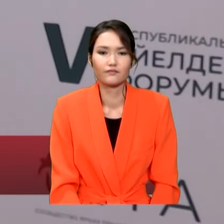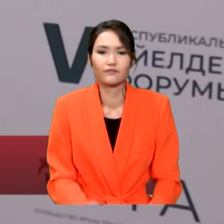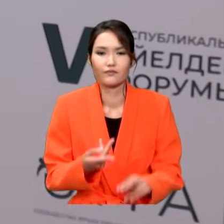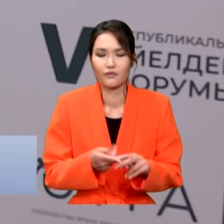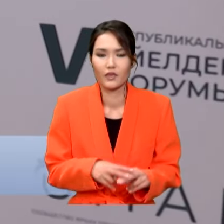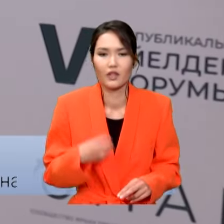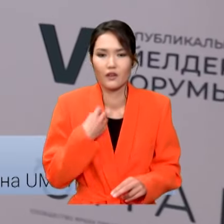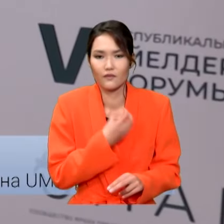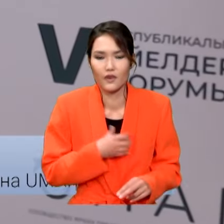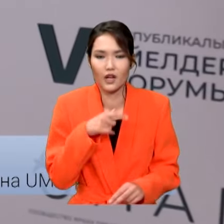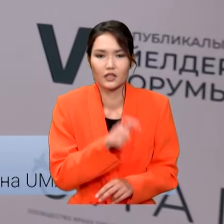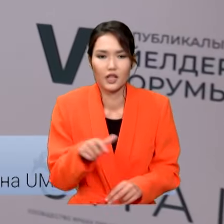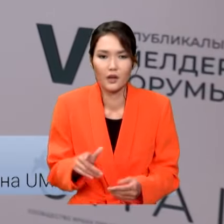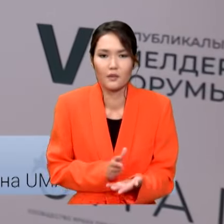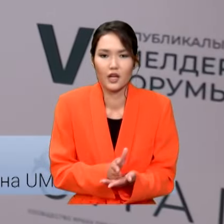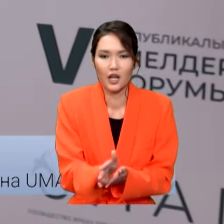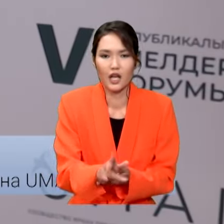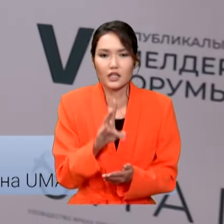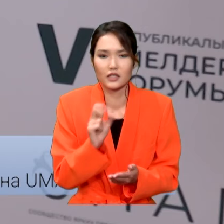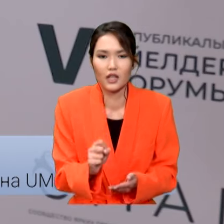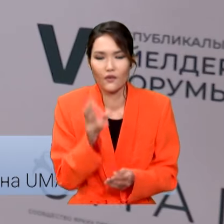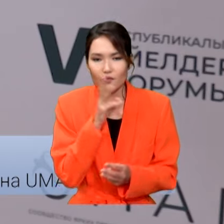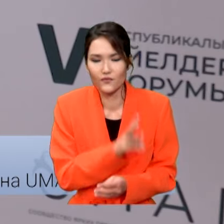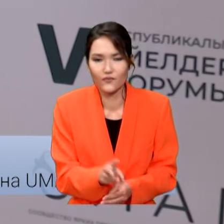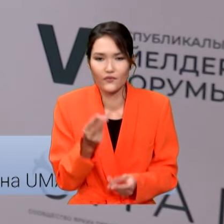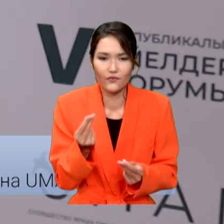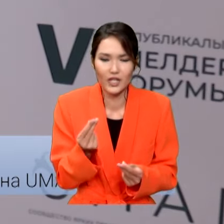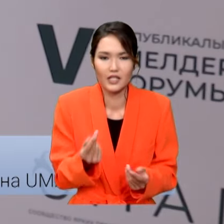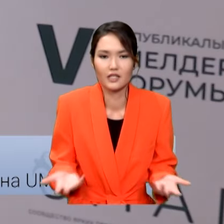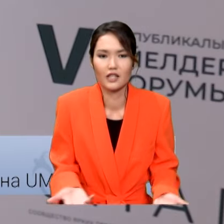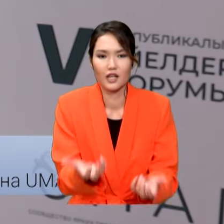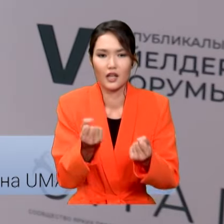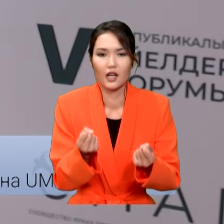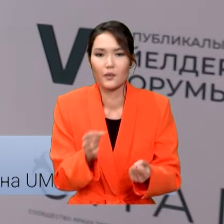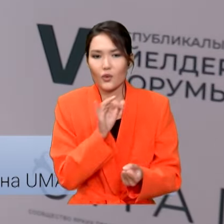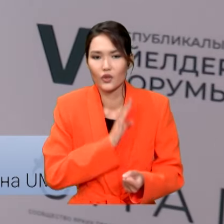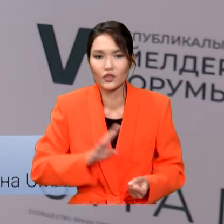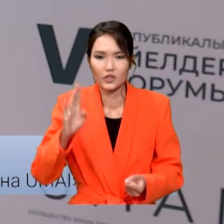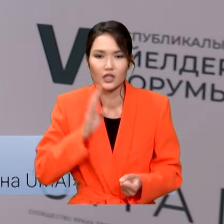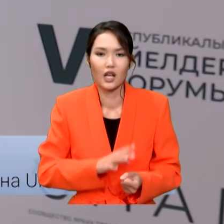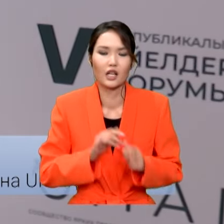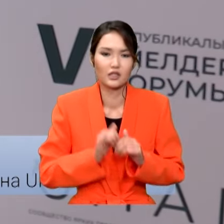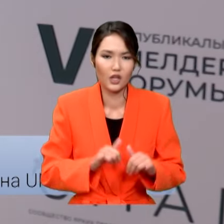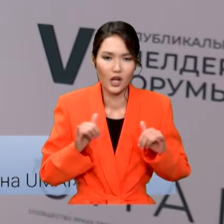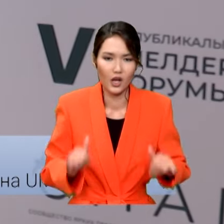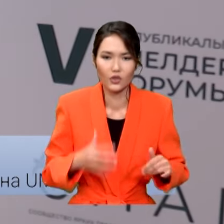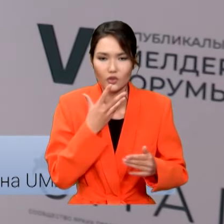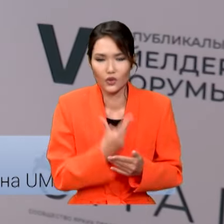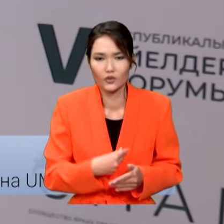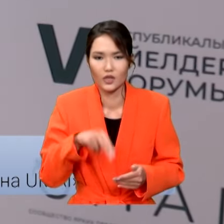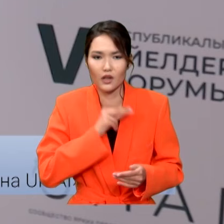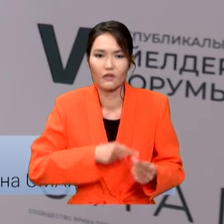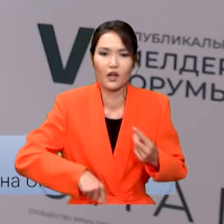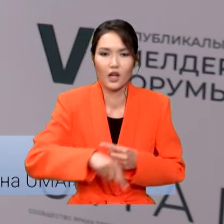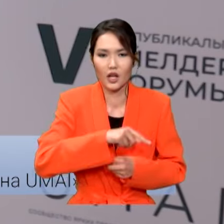Деятельность нашего сообщества направлена на нефинансовые меры поддержки женщин, которые развивают свое дело, свой